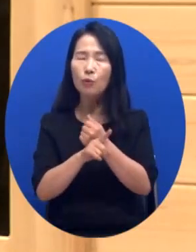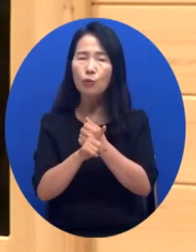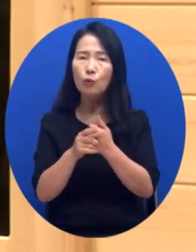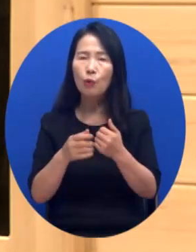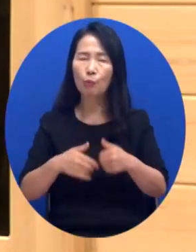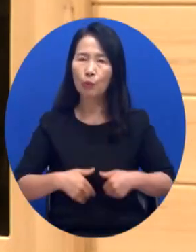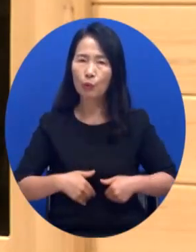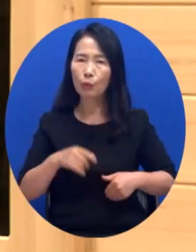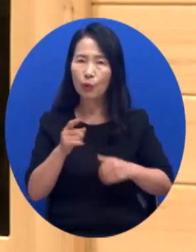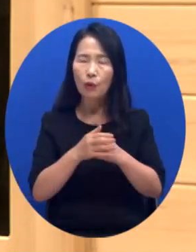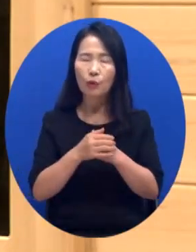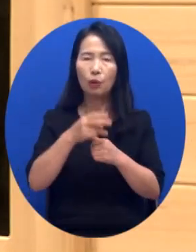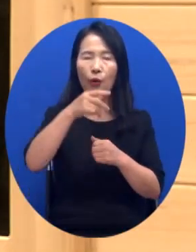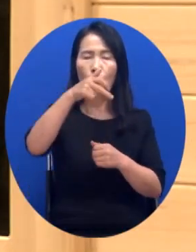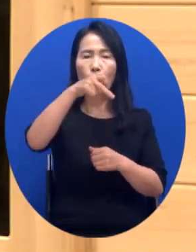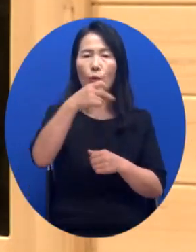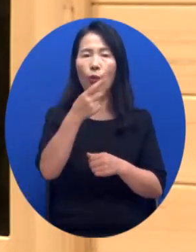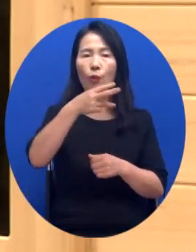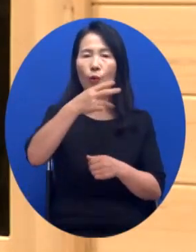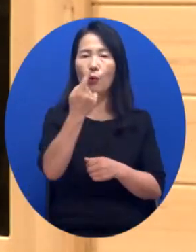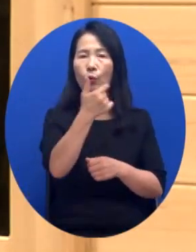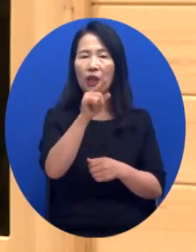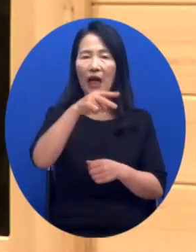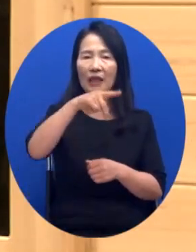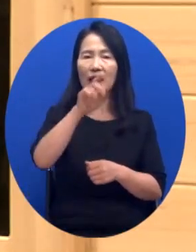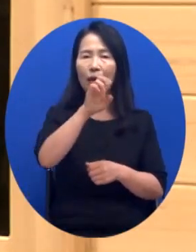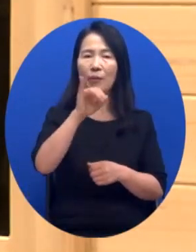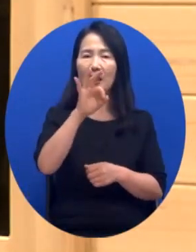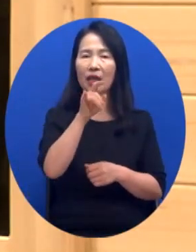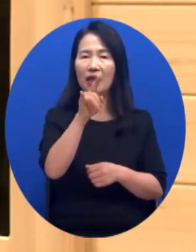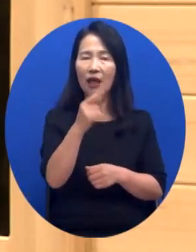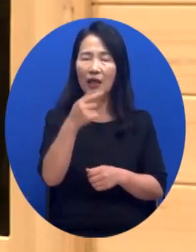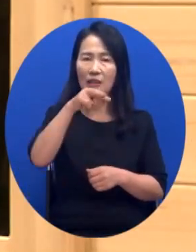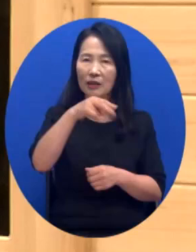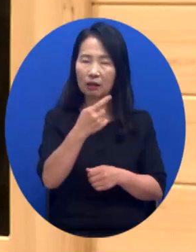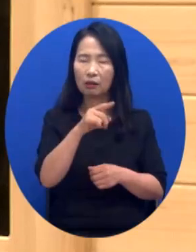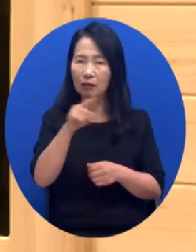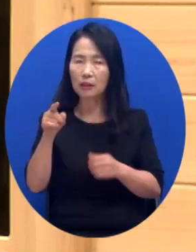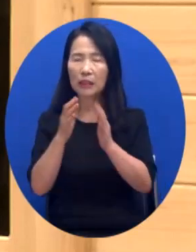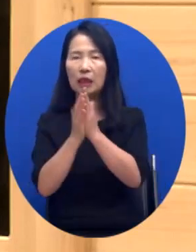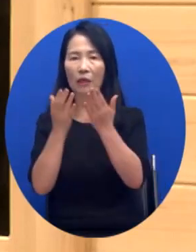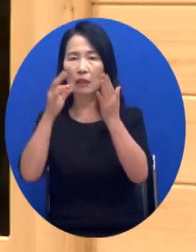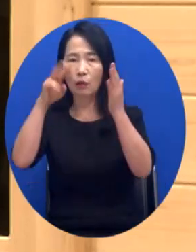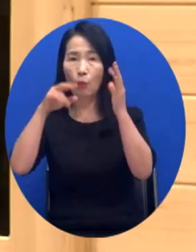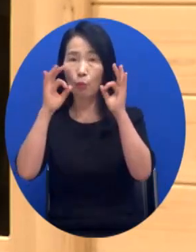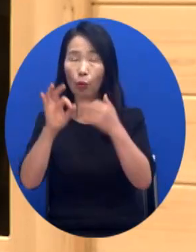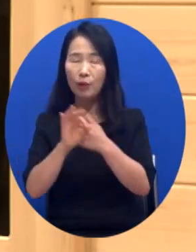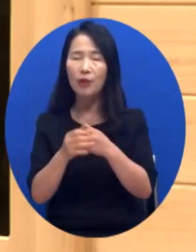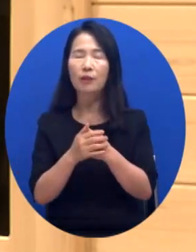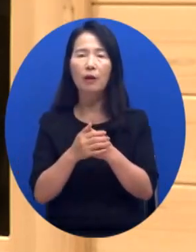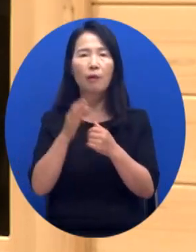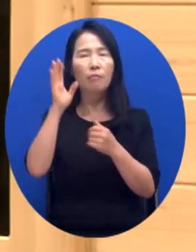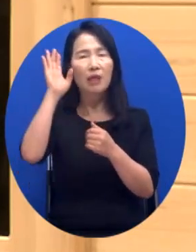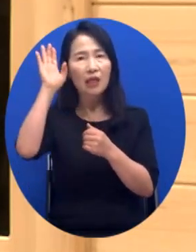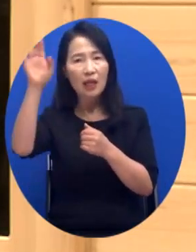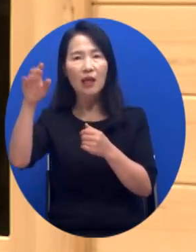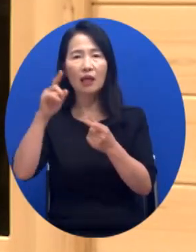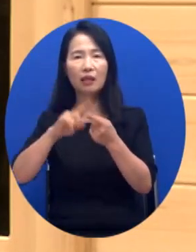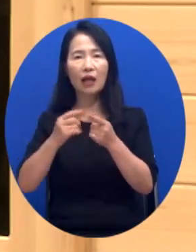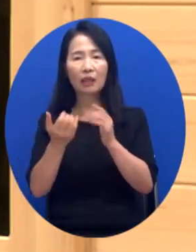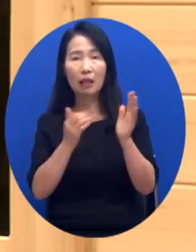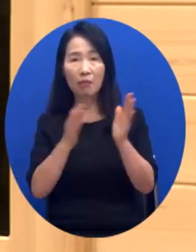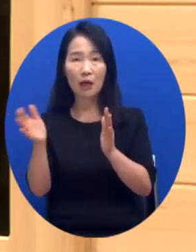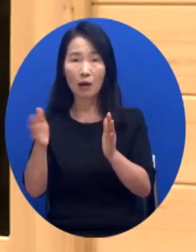코로나 사피엔스 또 뭐 그 포너 사피엔스라는 책을 보시면 미래에 대한 대비가